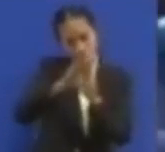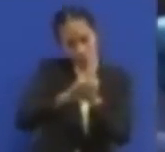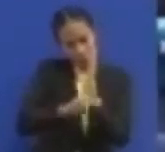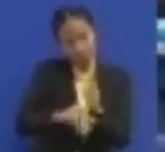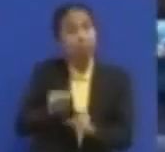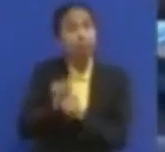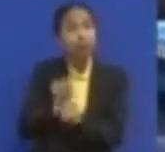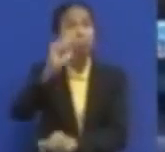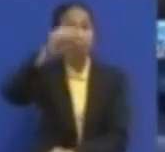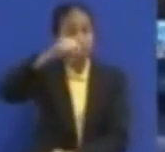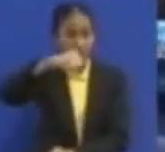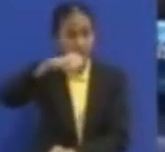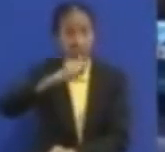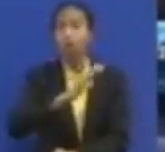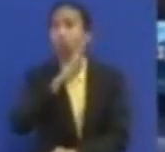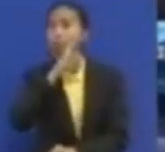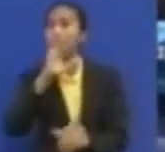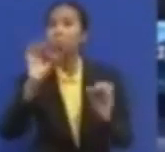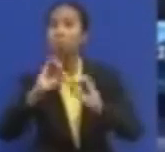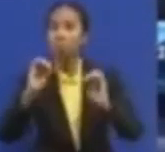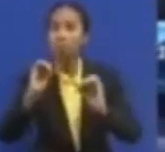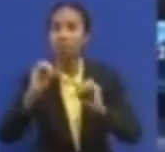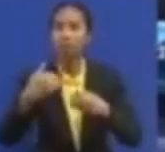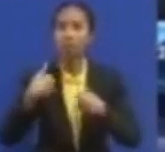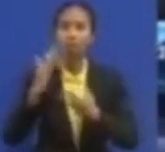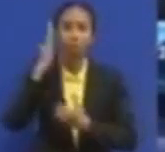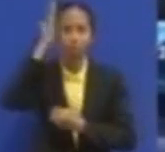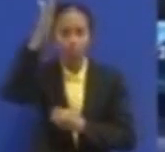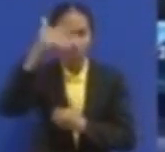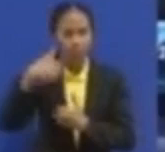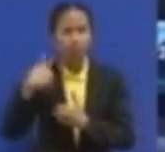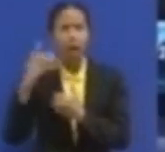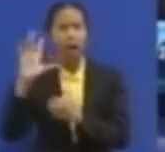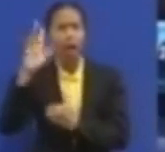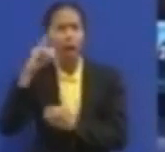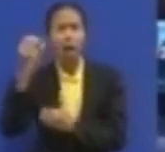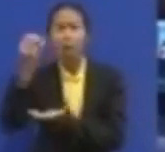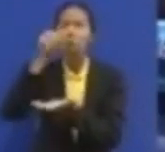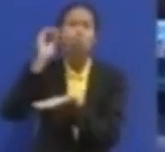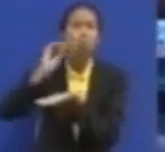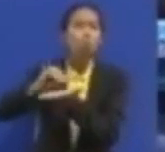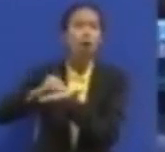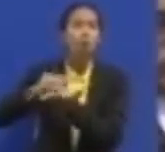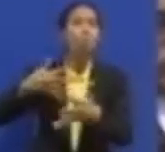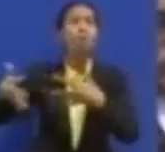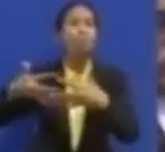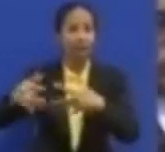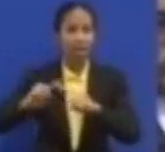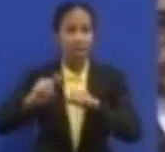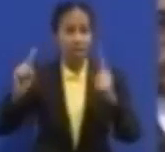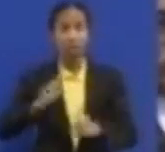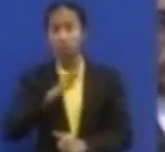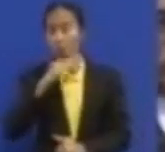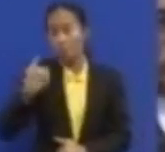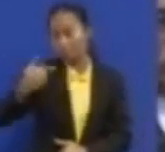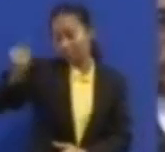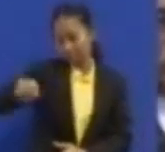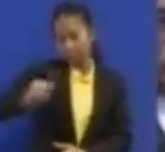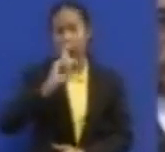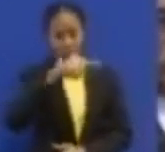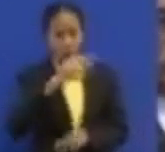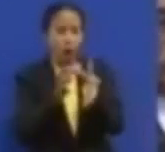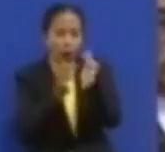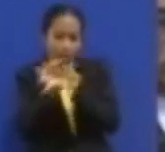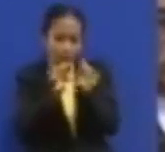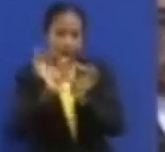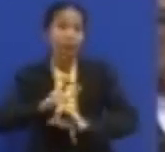ไม่มีจะเป็นเสียงลือเสียงเล่าอ้างผมต้องกราบขอโทษท่านประธานแต่ถ้ามันมีจริงเนี่ยท่านประธานต้องชี้แจงพวกผมนะครับว่าเราจะได้ทำหน้า